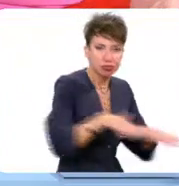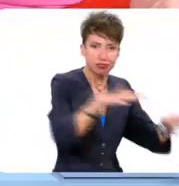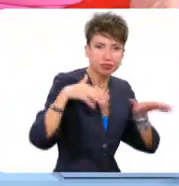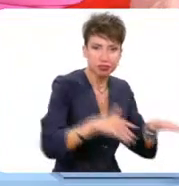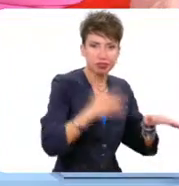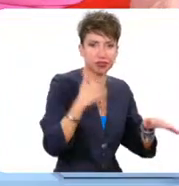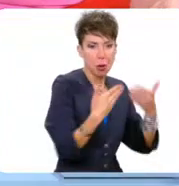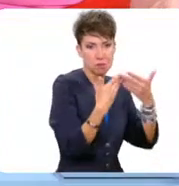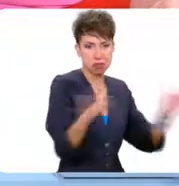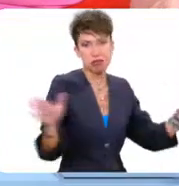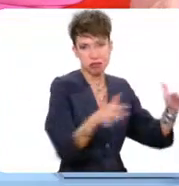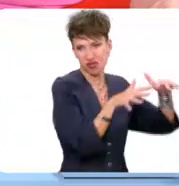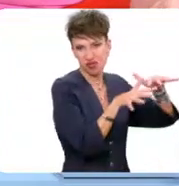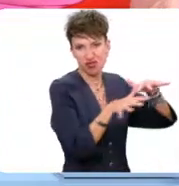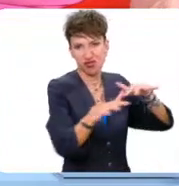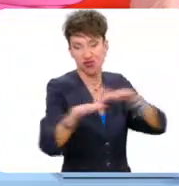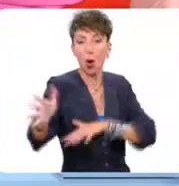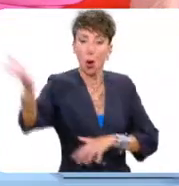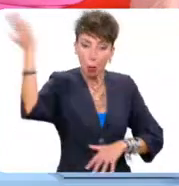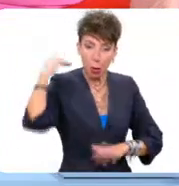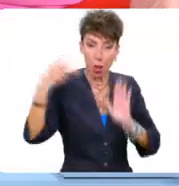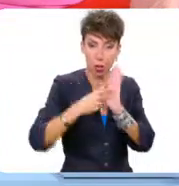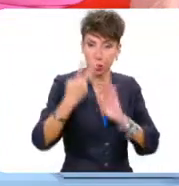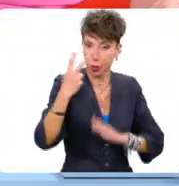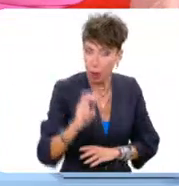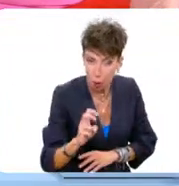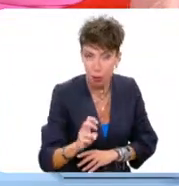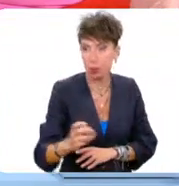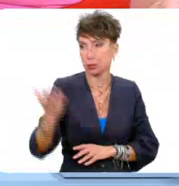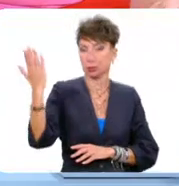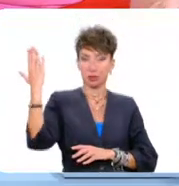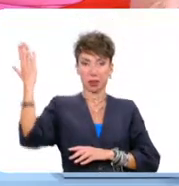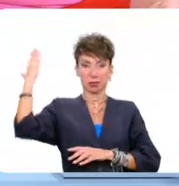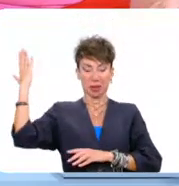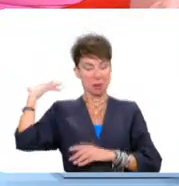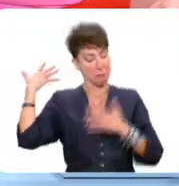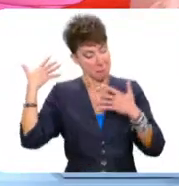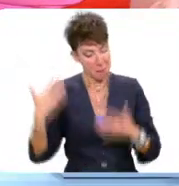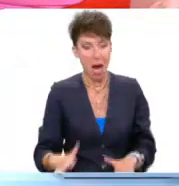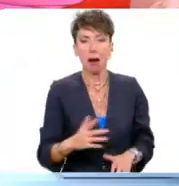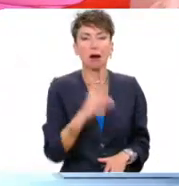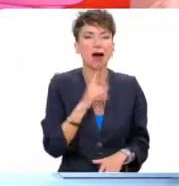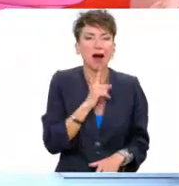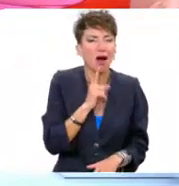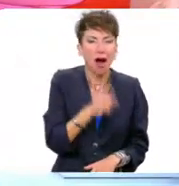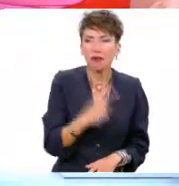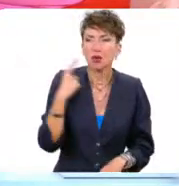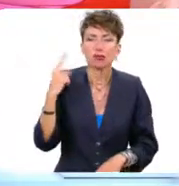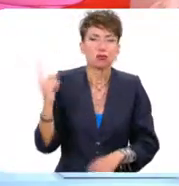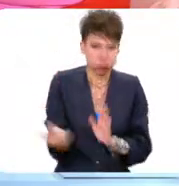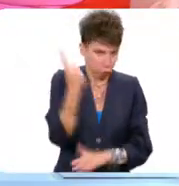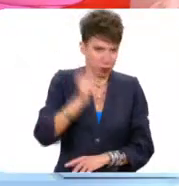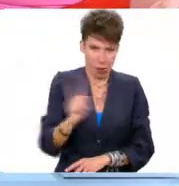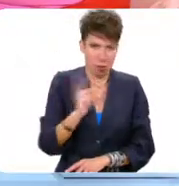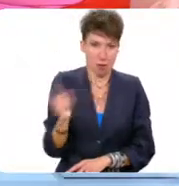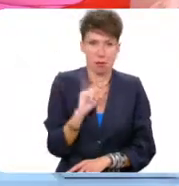τομή και κατ τον ιανό και στον διομήδη είναι δηλαδή μία κίνηση η οποία κατά κάποιο τρόπο έχει